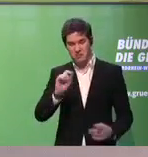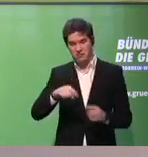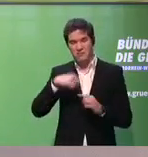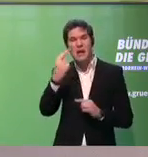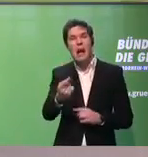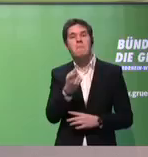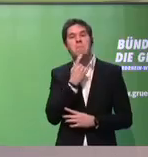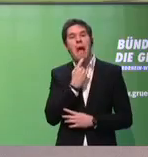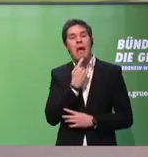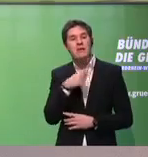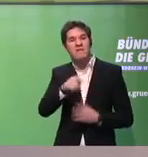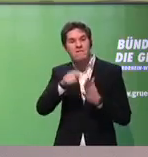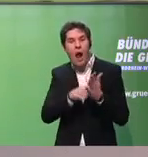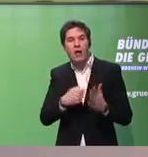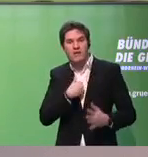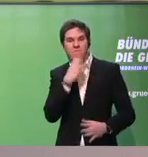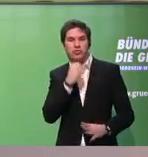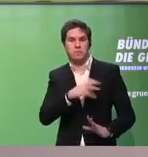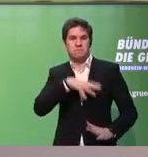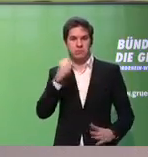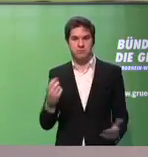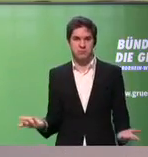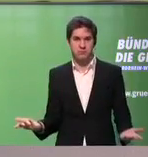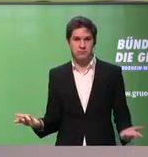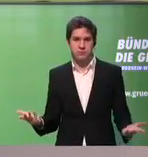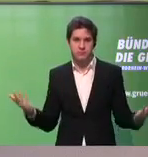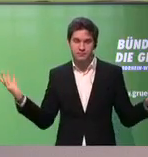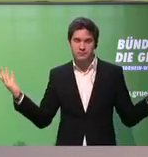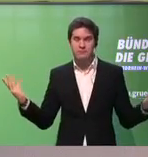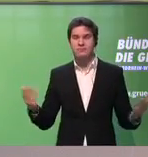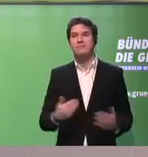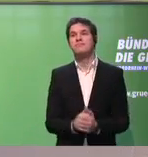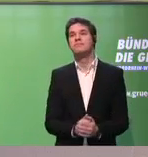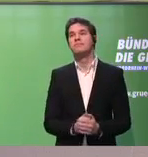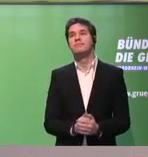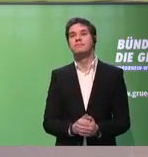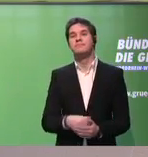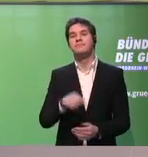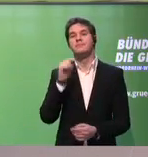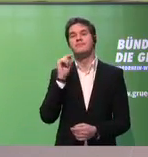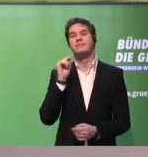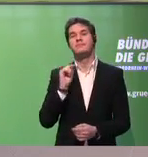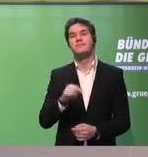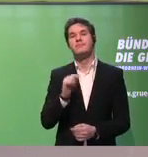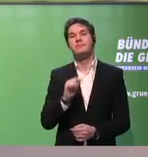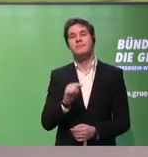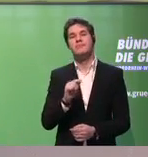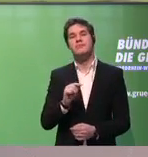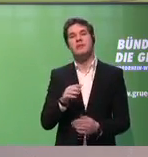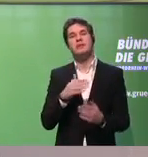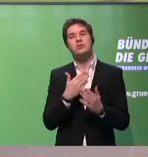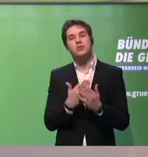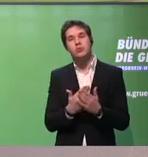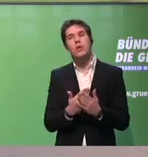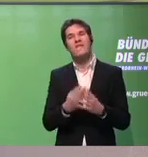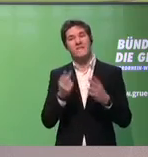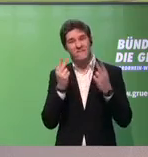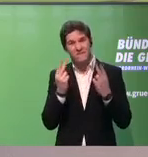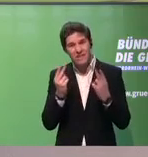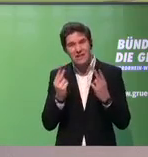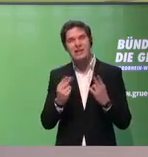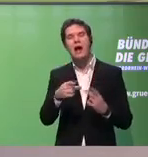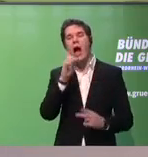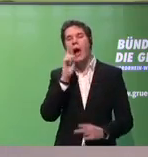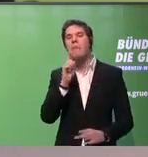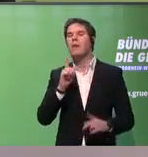zu gewinnen, eigentlich. Und es ist auch eine wichtige und auch lustige, hoffe ich,